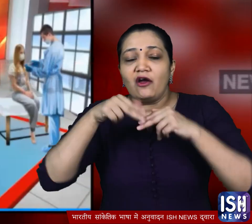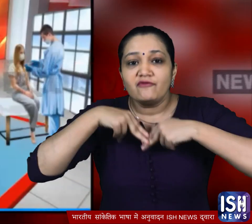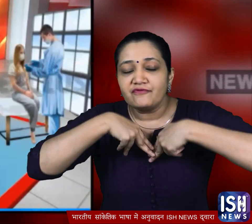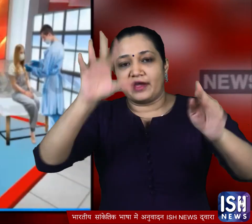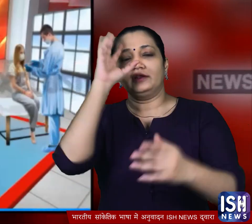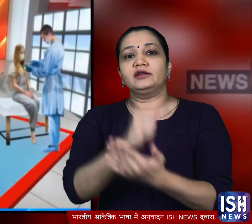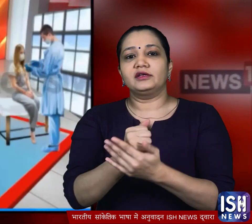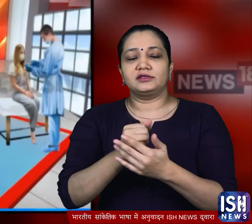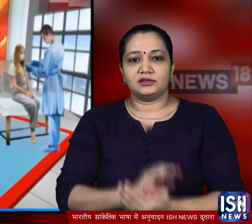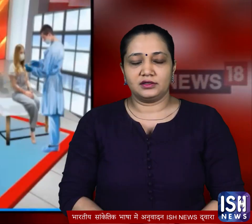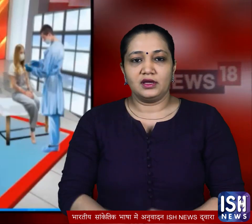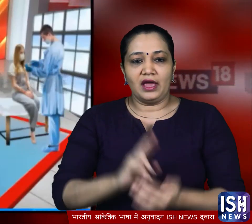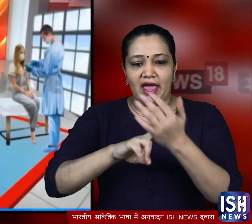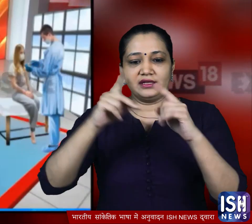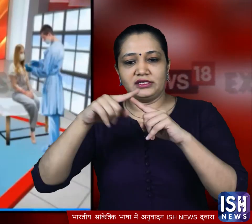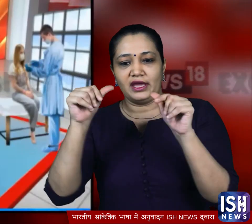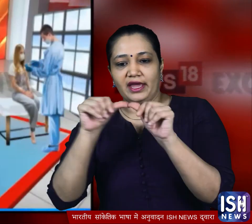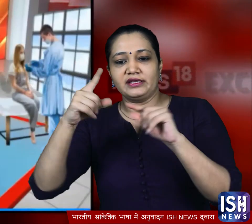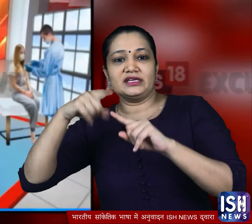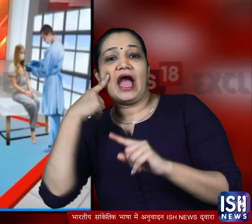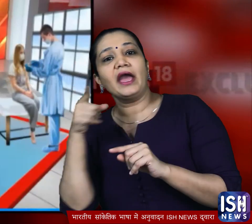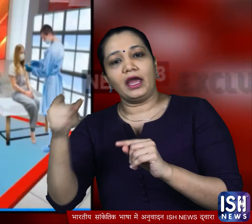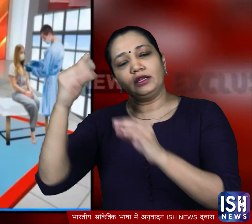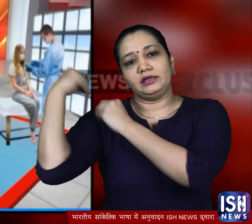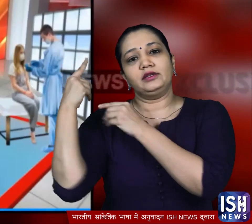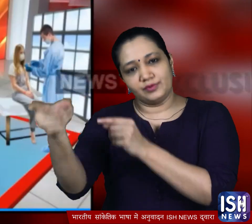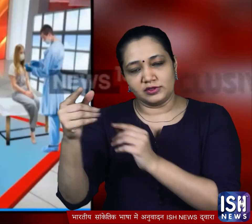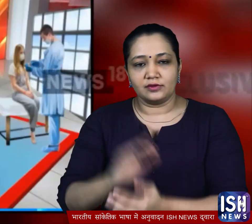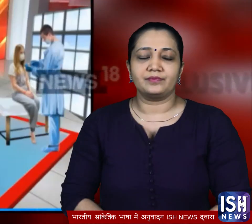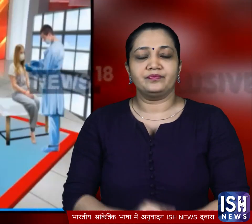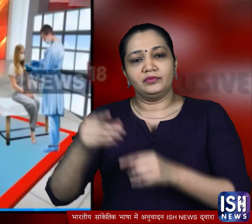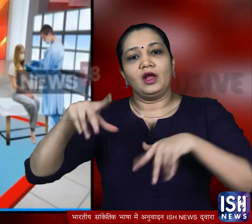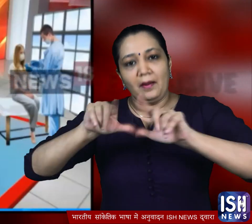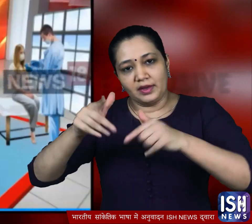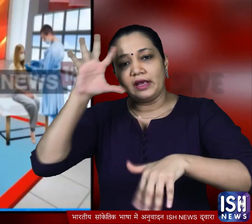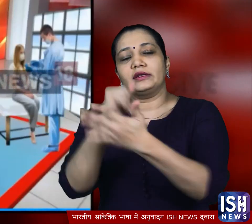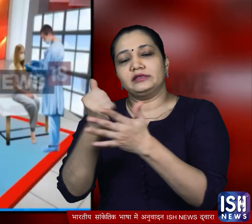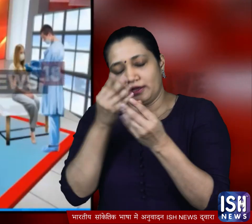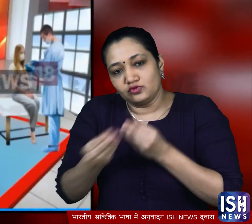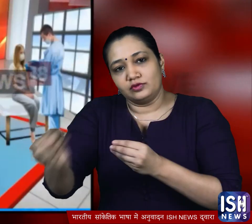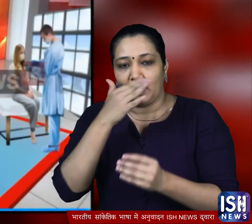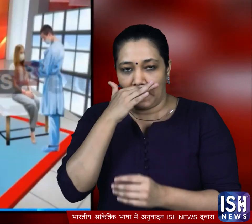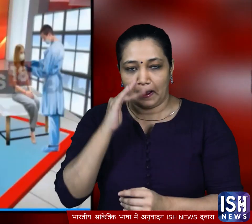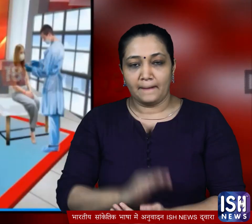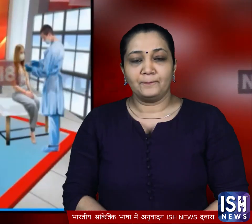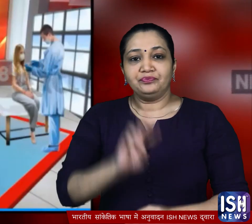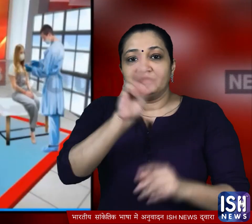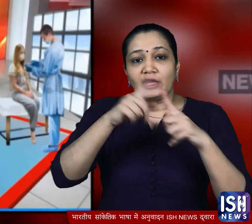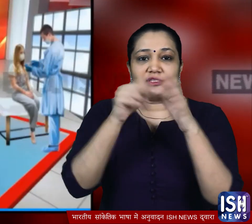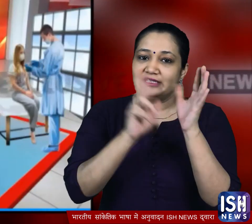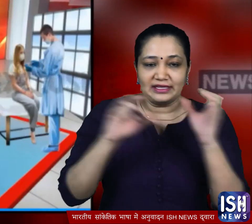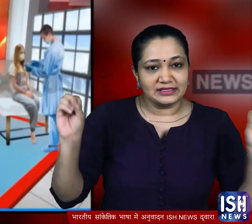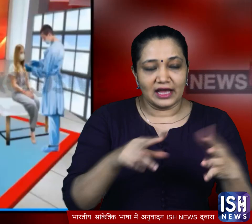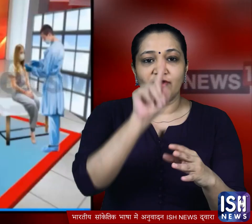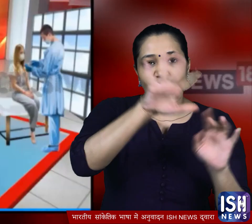आखिरी फैसला NTAGI यानी नेशनल टेक्निकल एडवाइजरी ग्रुप ऑन इम्यूनाइजेशन की बैठक में लिया जाएगा। 3 जनवरी को 15